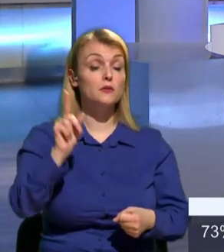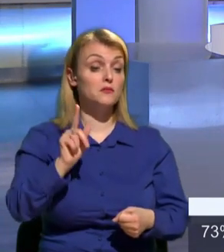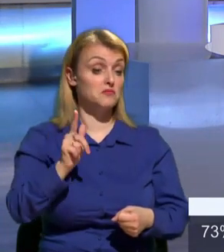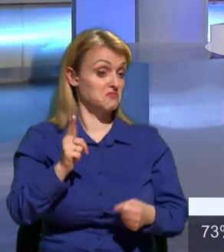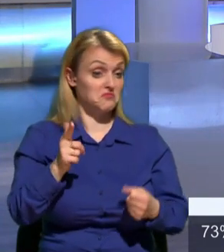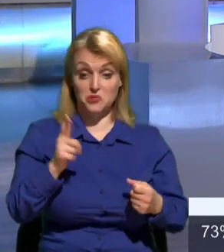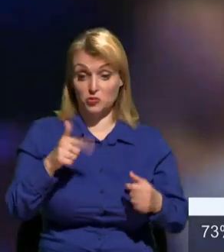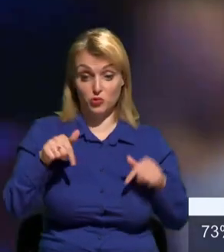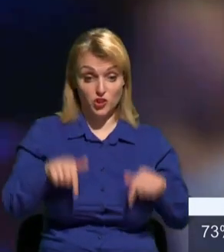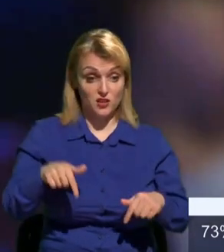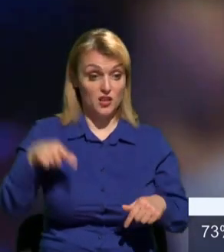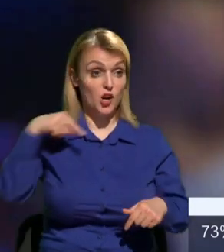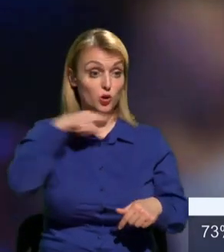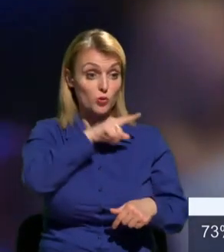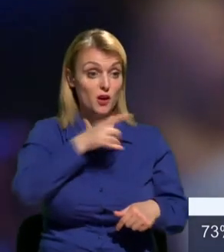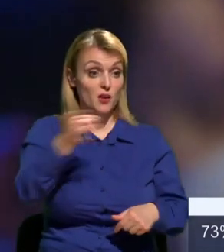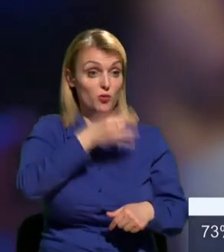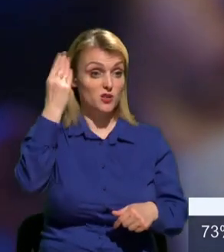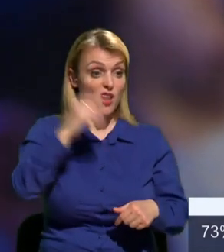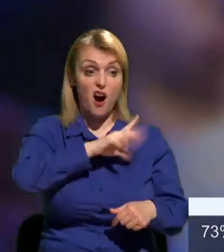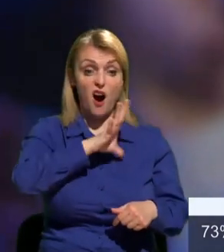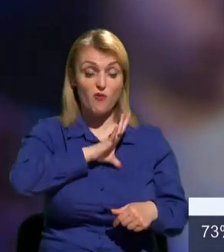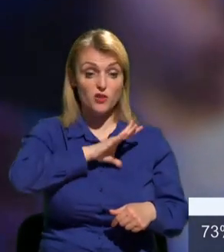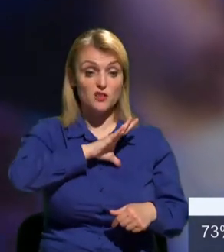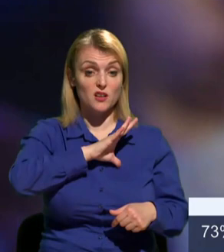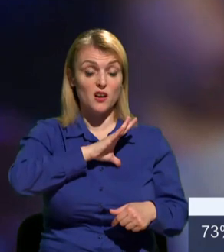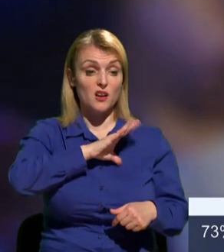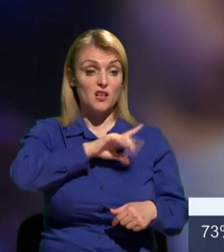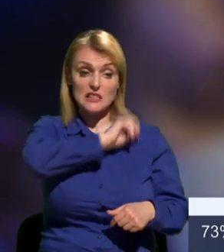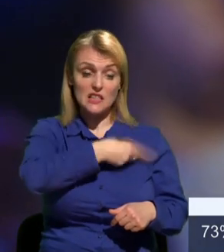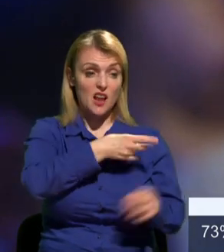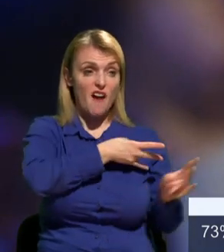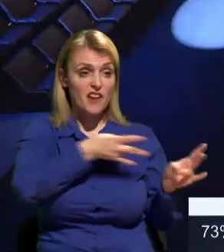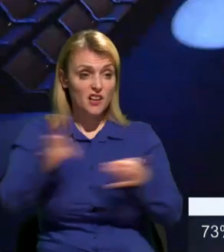economia Republicii Moldova a fost afectată de pandemie?